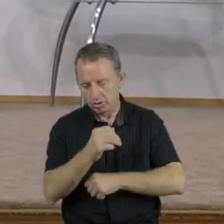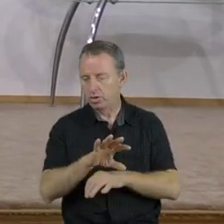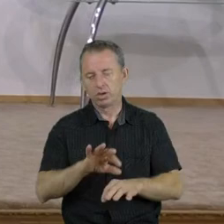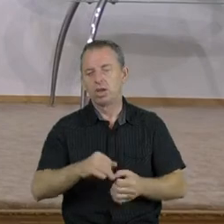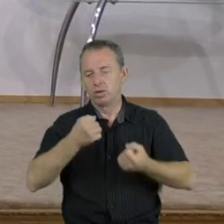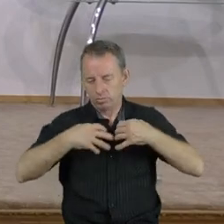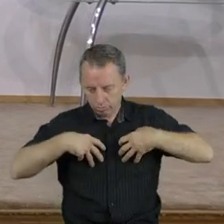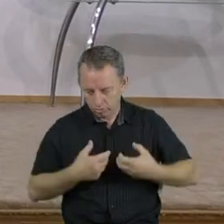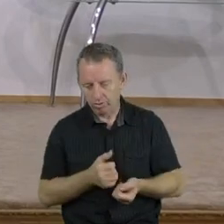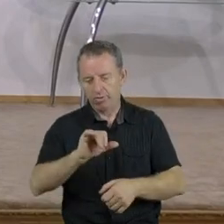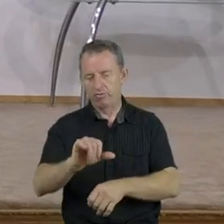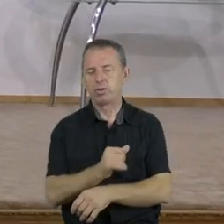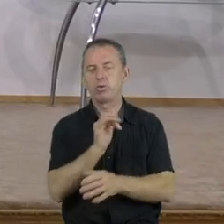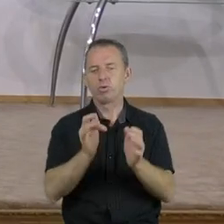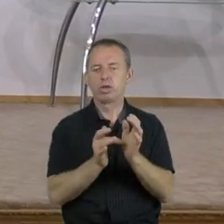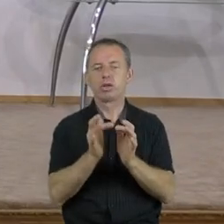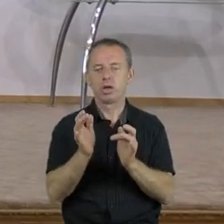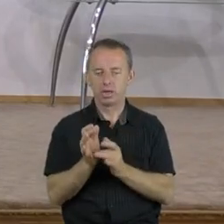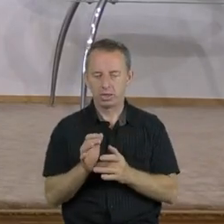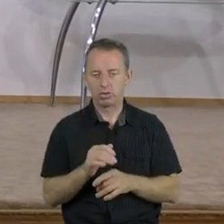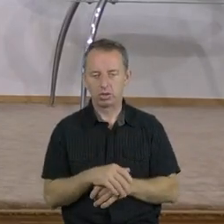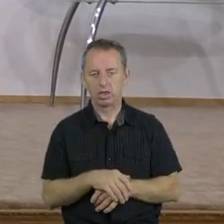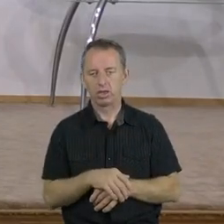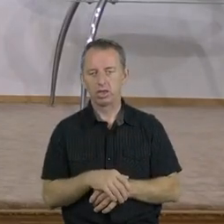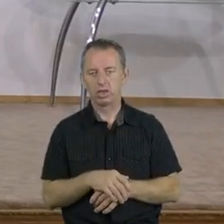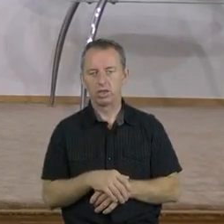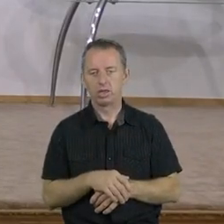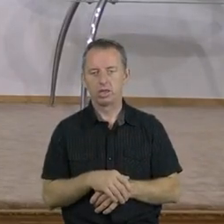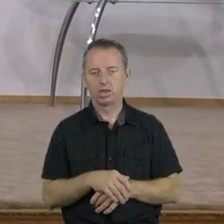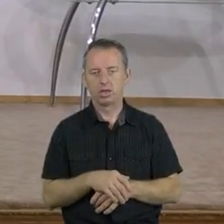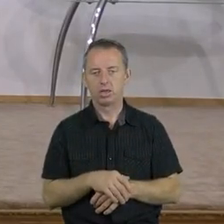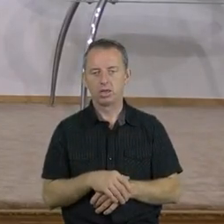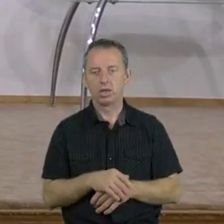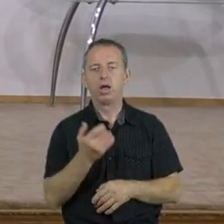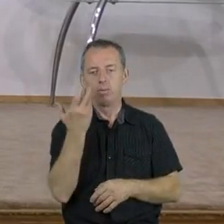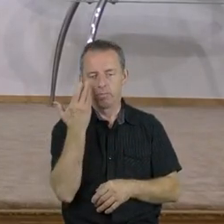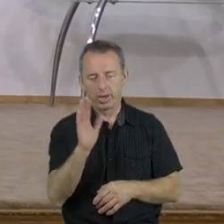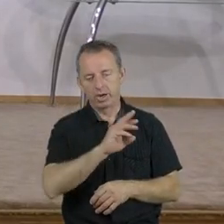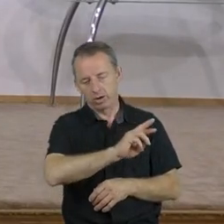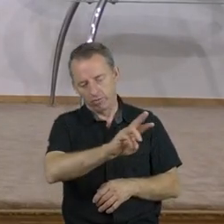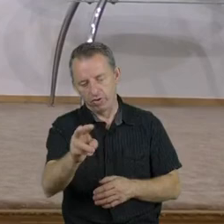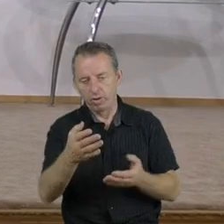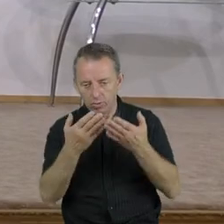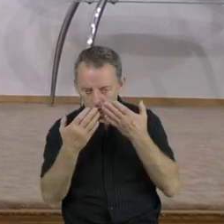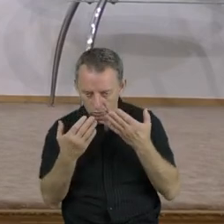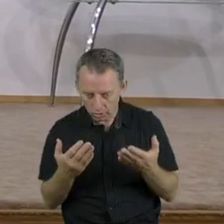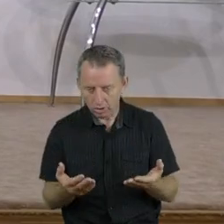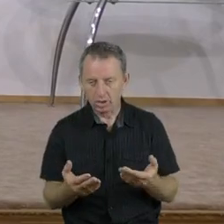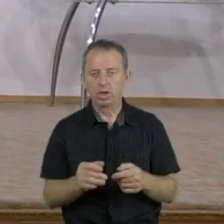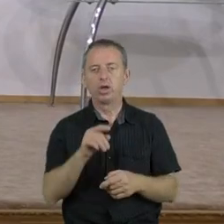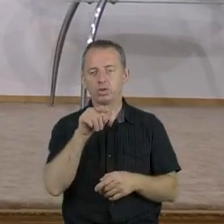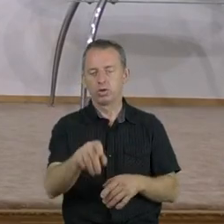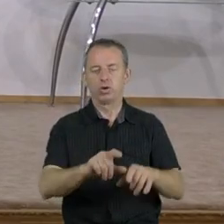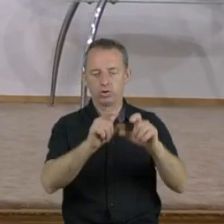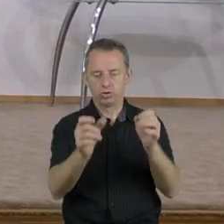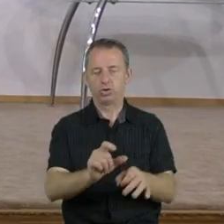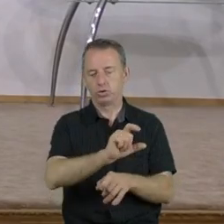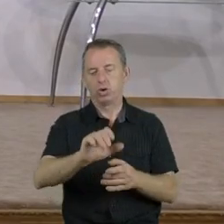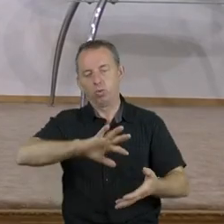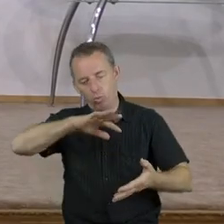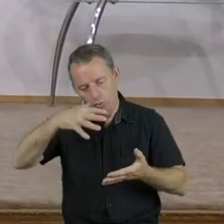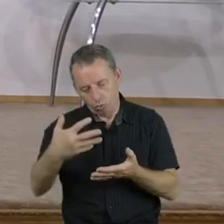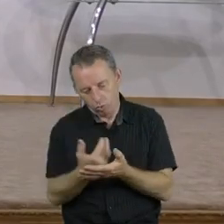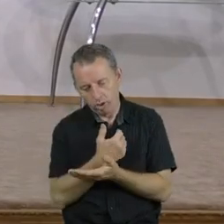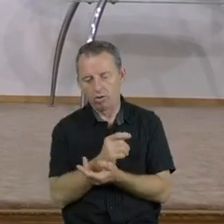imię Pana naszego Jezusa Chrystusa. Bardzo wam dziękuję za to, co do tej pory osiągnęliśmy w